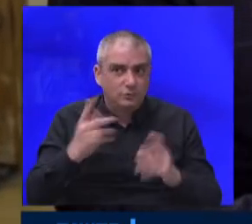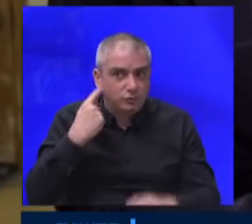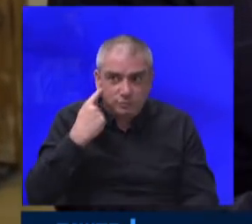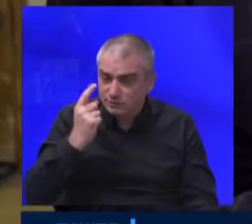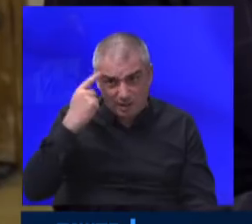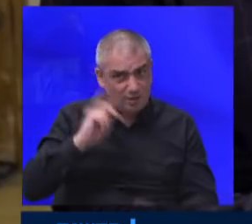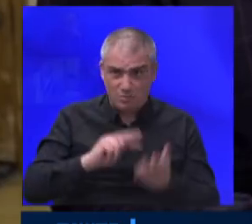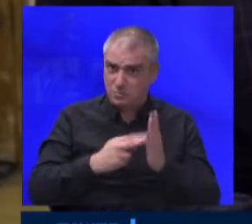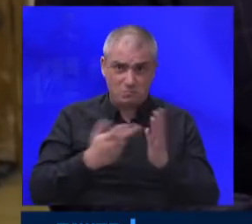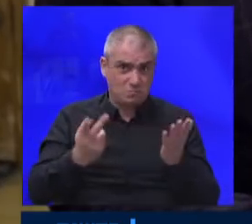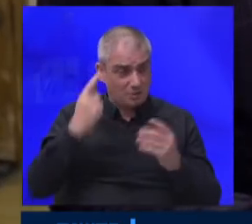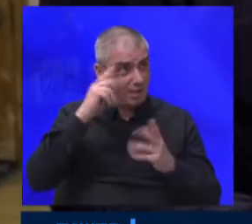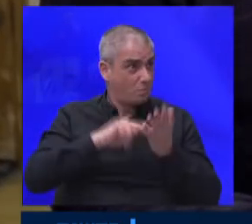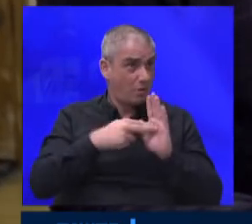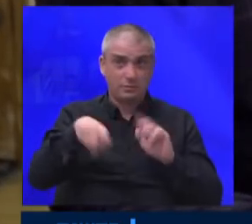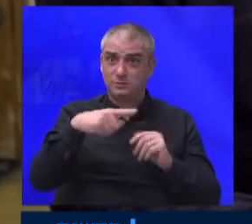דעתכם הפוליטית וזה,